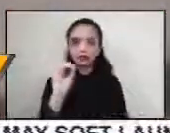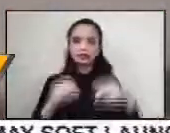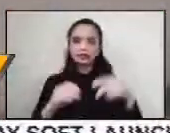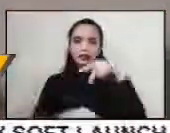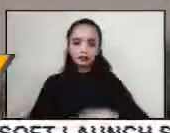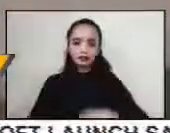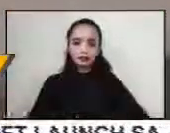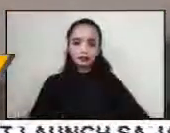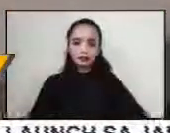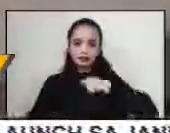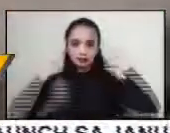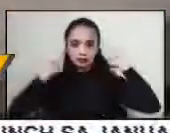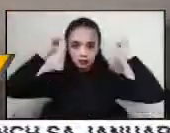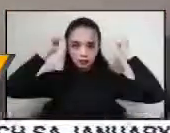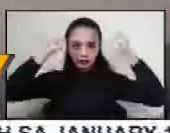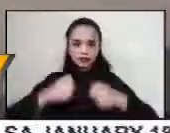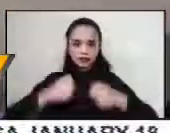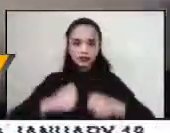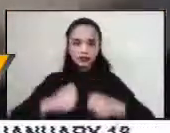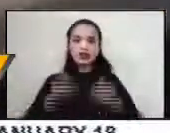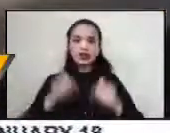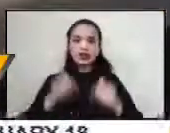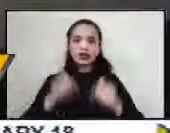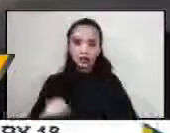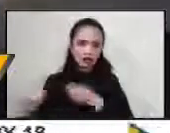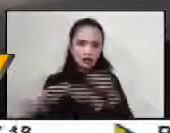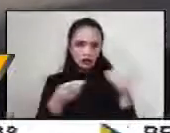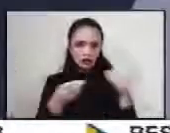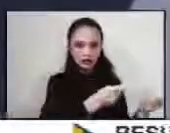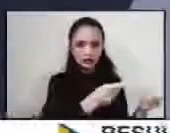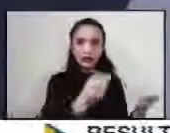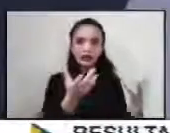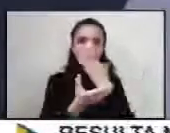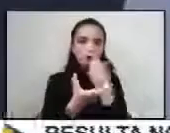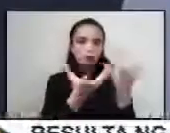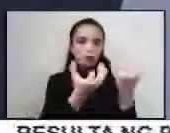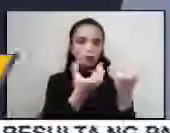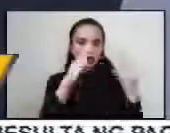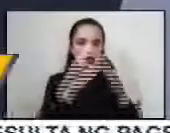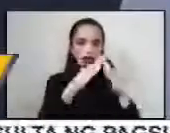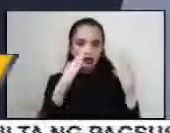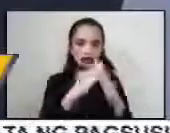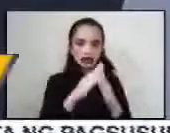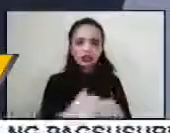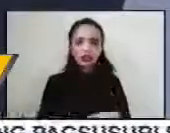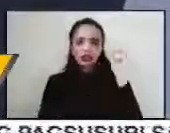maging alternatibong testing sa pagkumpirma ng COVID-19. Karen Villanda para sa Bayan.